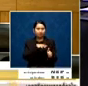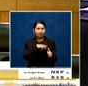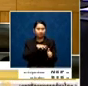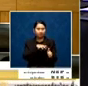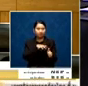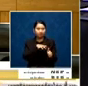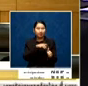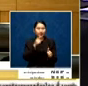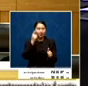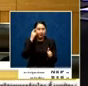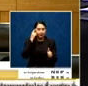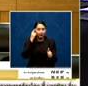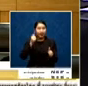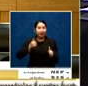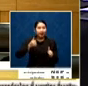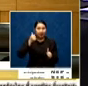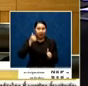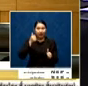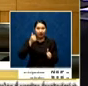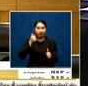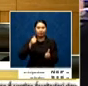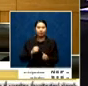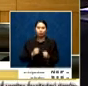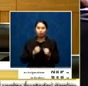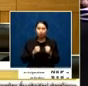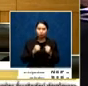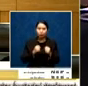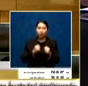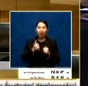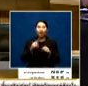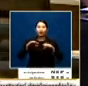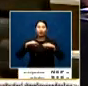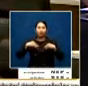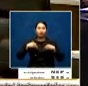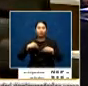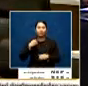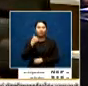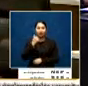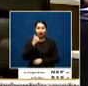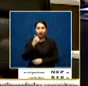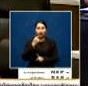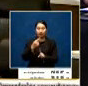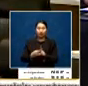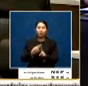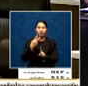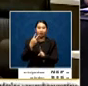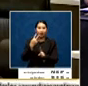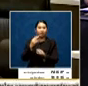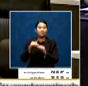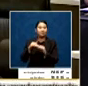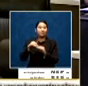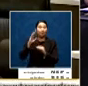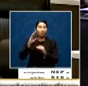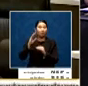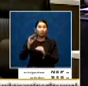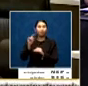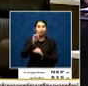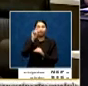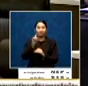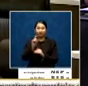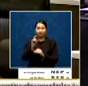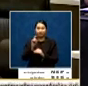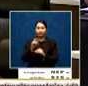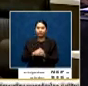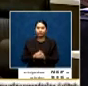ว.อยากจะซัดอะไรอย่าง น ี ้ผมเชื่อว่าก้าวไกลเพราะโดยเหตุผลเนี่ยคุณไม่สามารถที่จะเอาก้าวไกลลงได ้ครับ เขาต้องการพูดเหตุผลในสภ